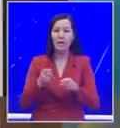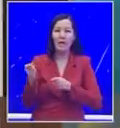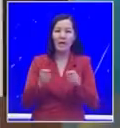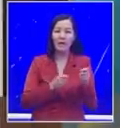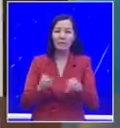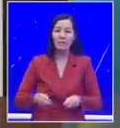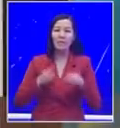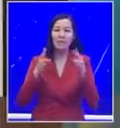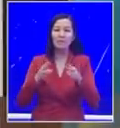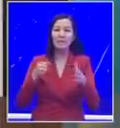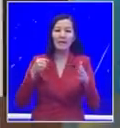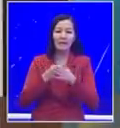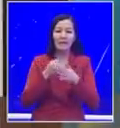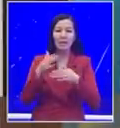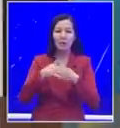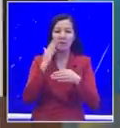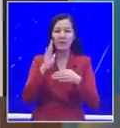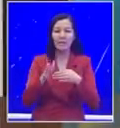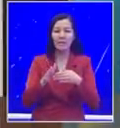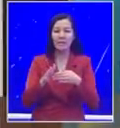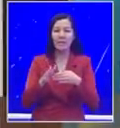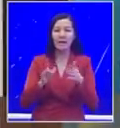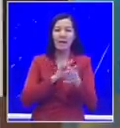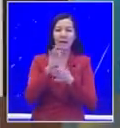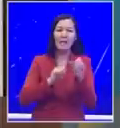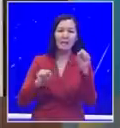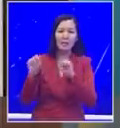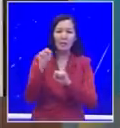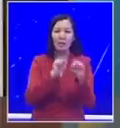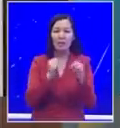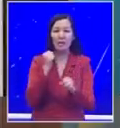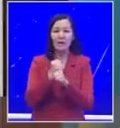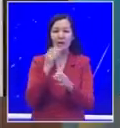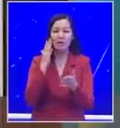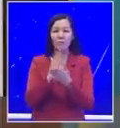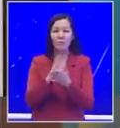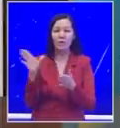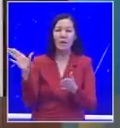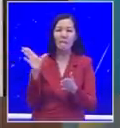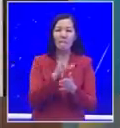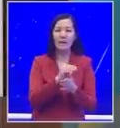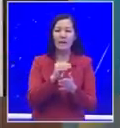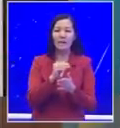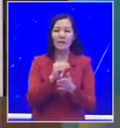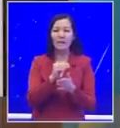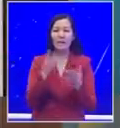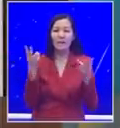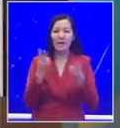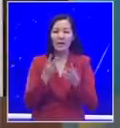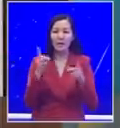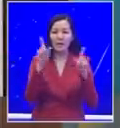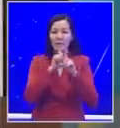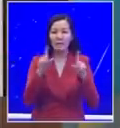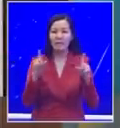дейін тартылады. Қалада дезинфекциялық жұмыстар қатаң қолға алынған. Барлық өміршең қажетті